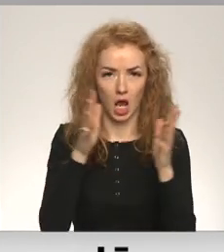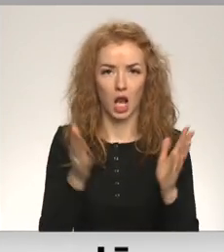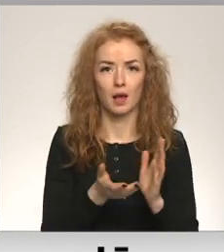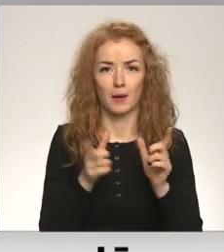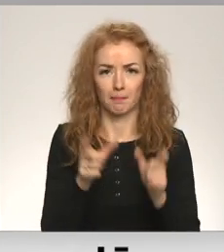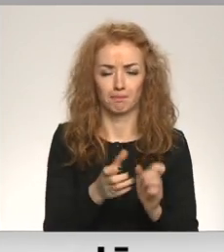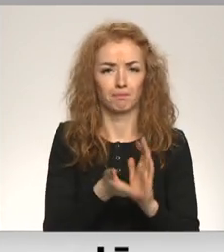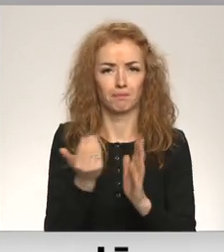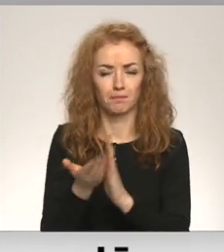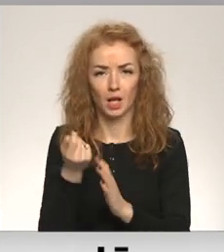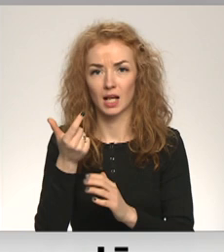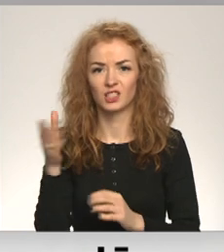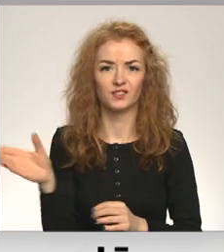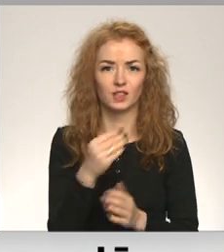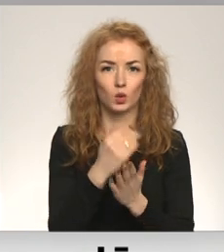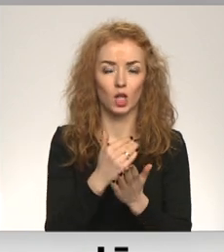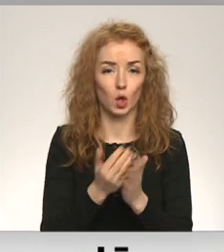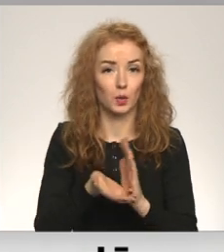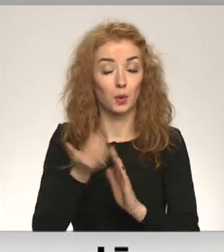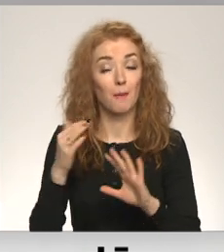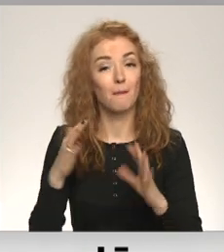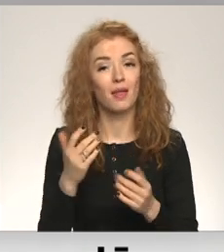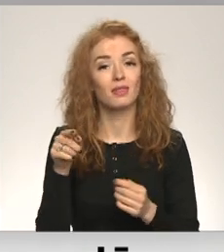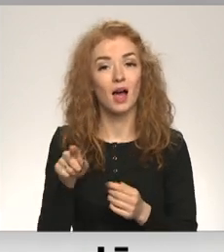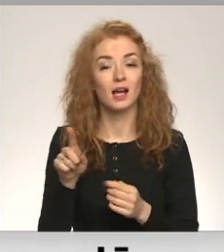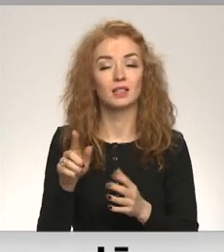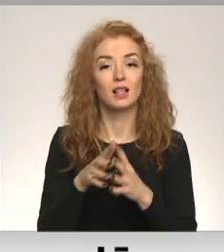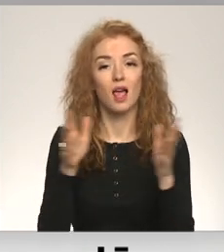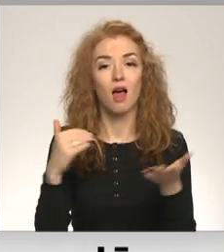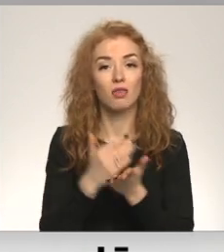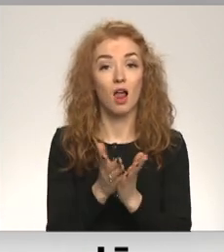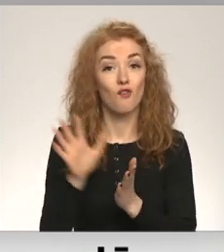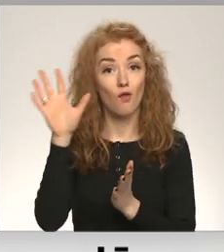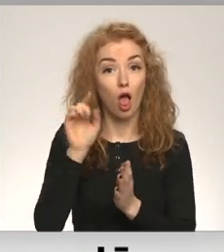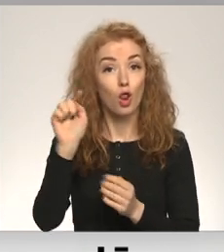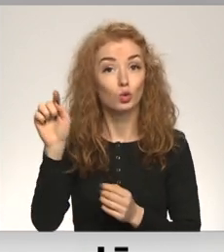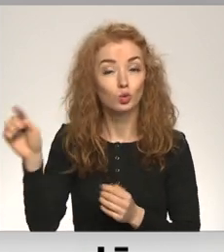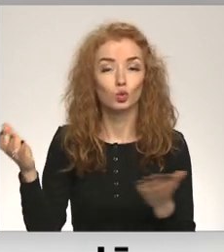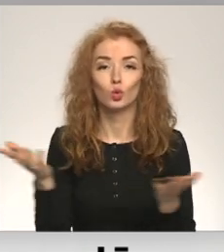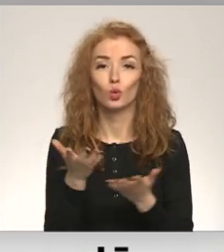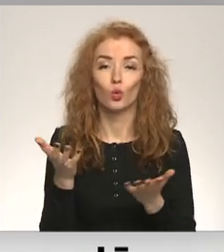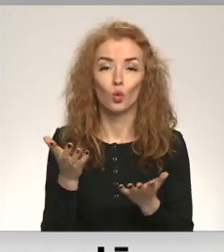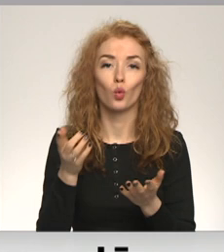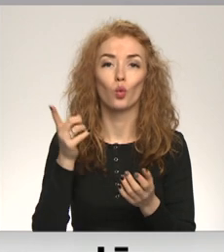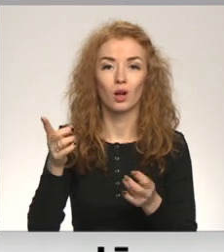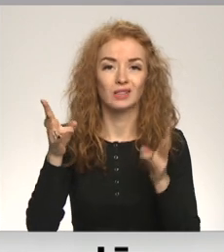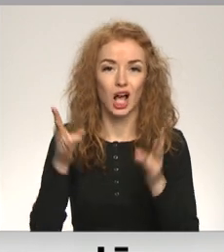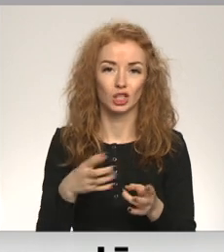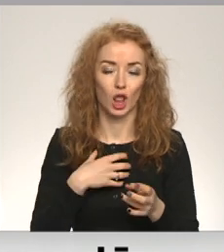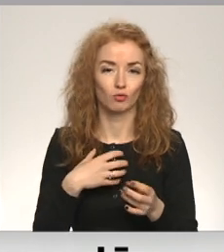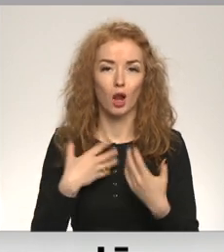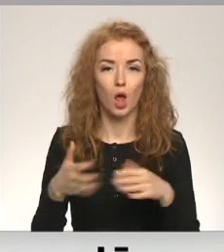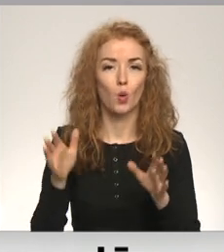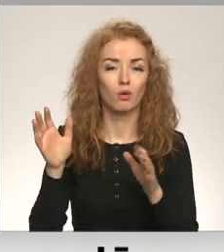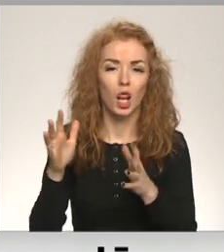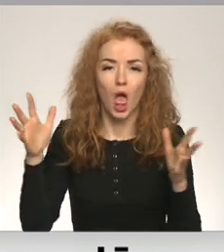vai pat atceltas visas prasības. Tās gan ir valsts lielākoties, kur omikrona augstākais punkts ir jau aiz muguras.